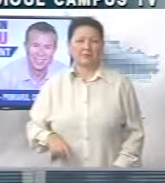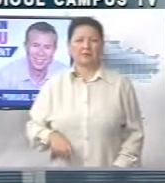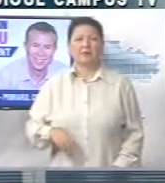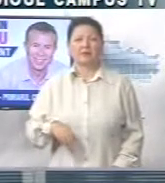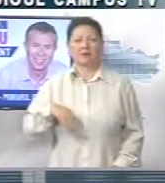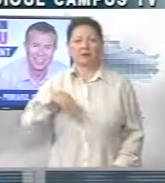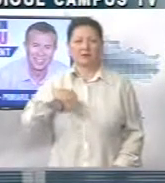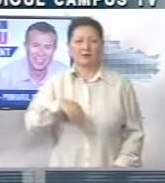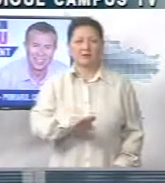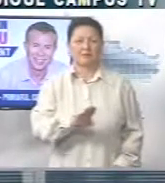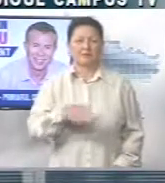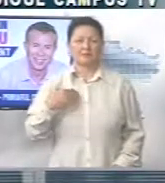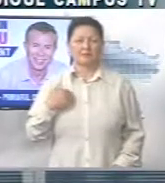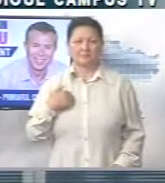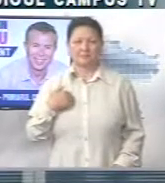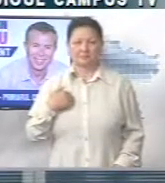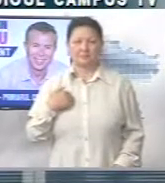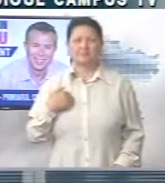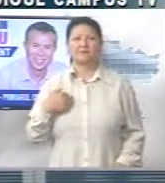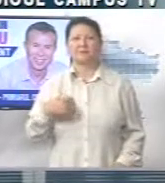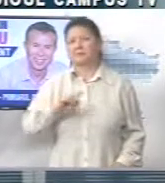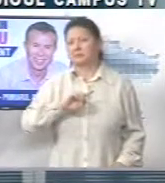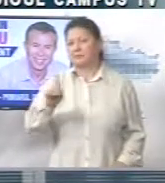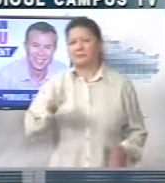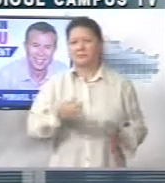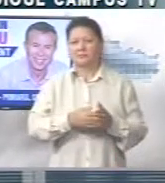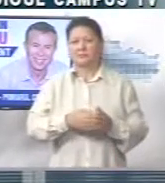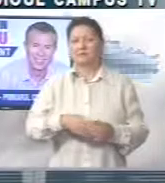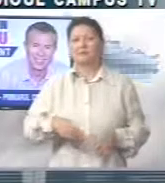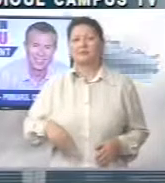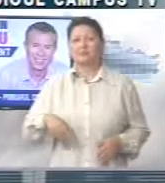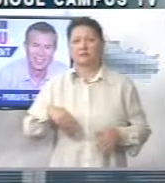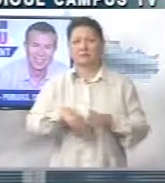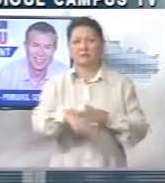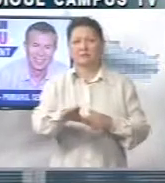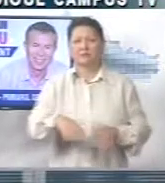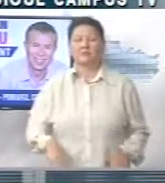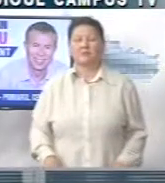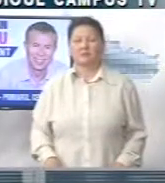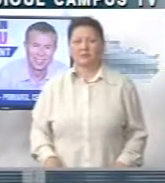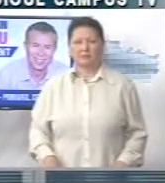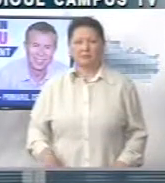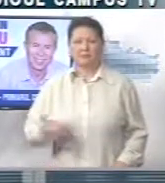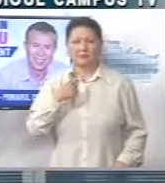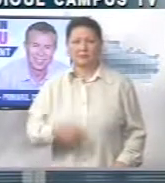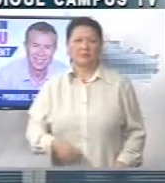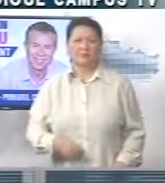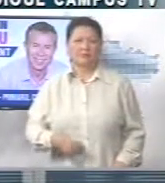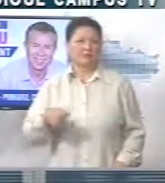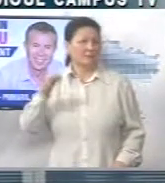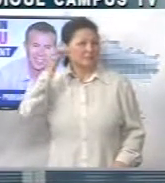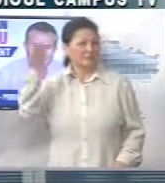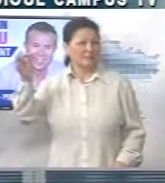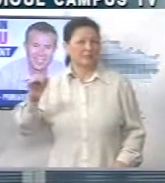nu trebuie să ajungă doar la cei care ne văd, ne înțeleg, ci și persoanele